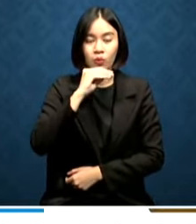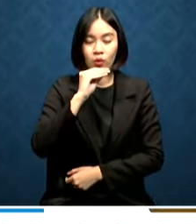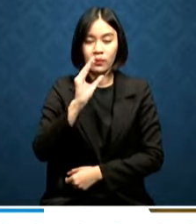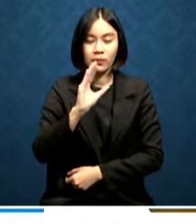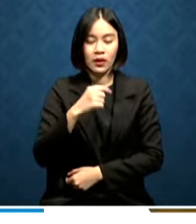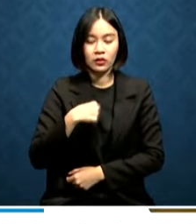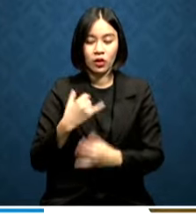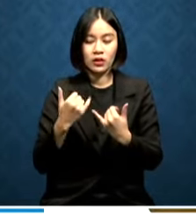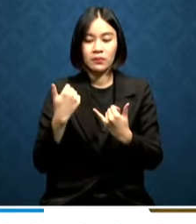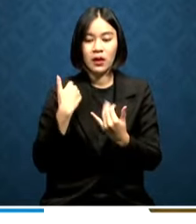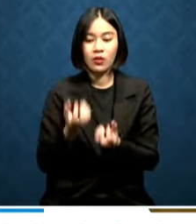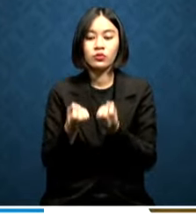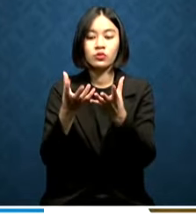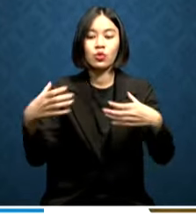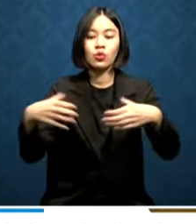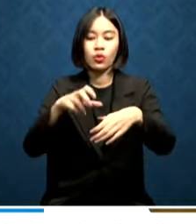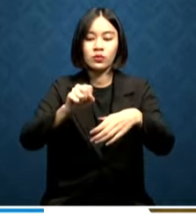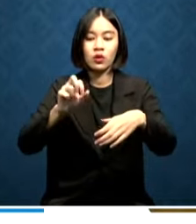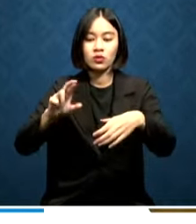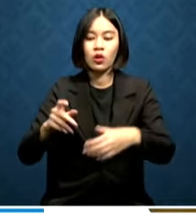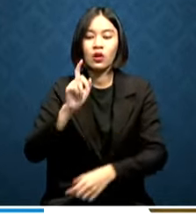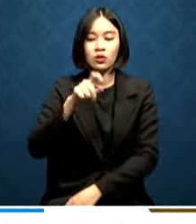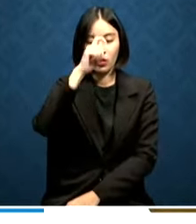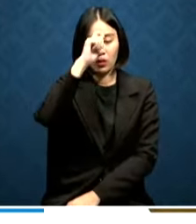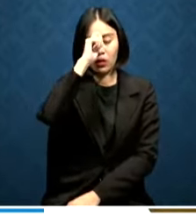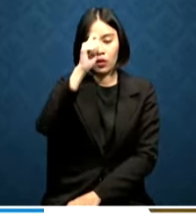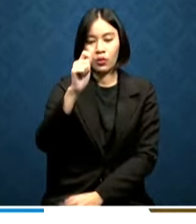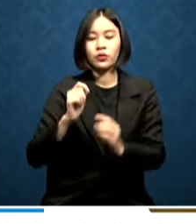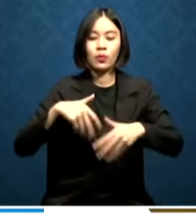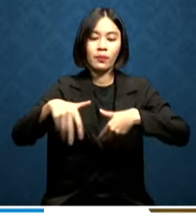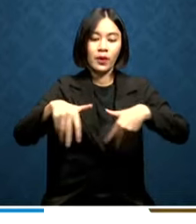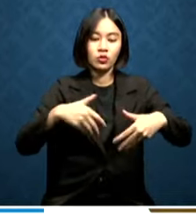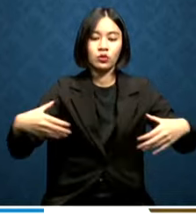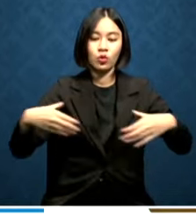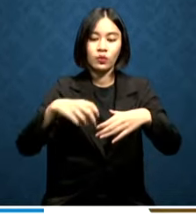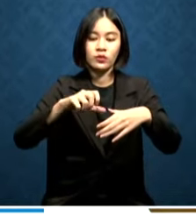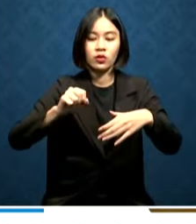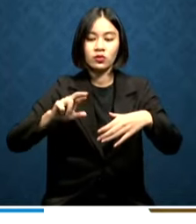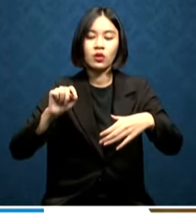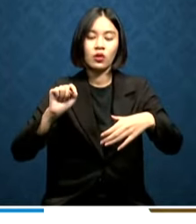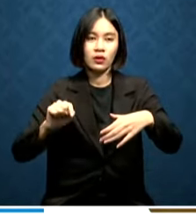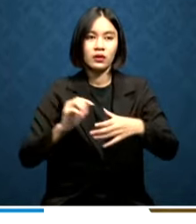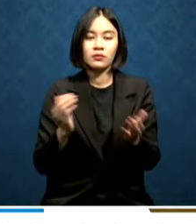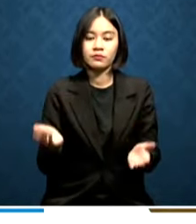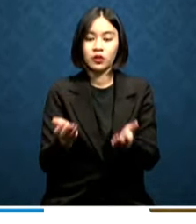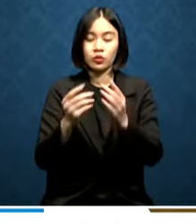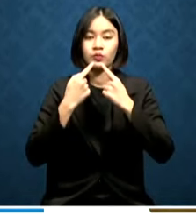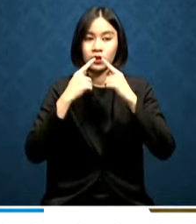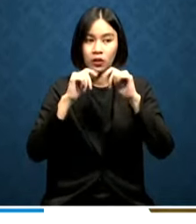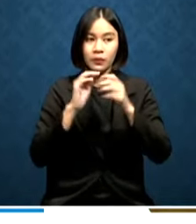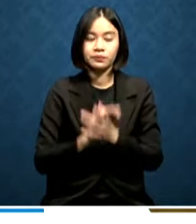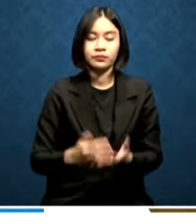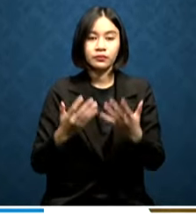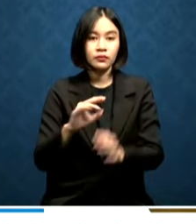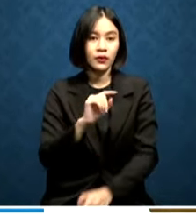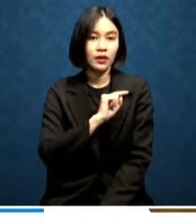แล้วเนี่ยเราจะส่งเรื่องนี้ให้สสรเนี่ยเราต้องเคารพประชาชนที่เราตั้งขึ้นมานะครับก็ผมตอบข้อนี้ส่วนหน้า